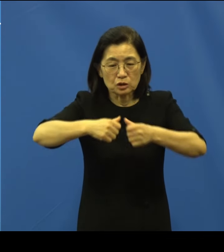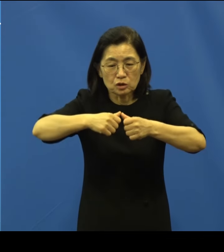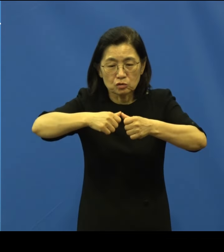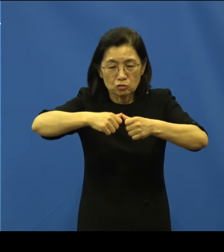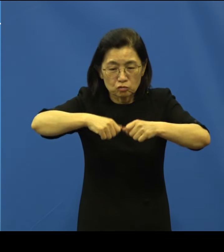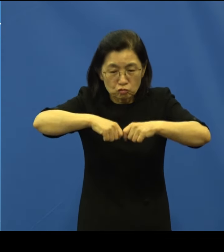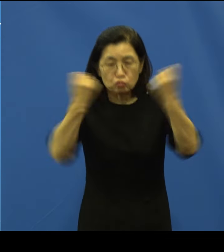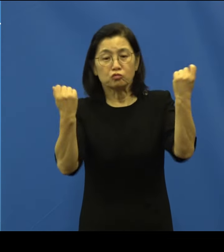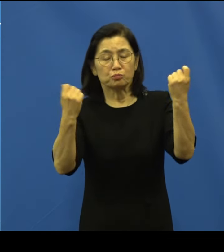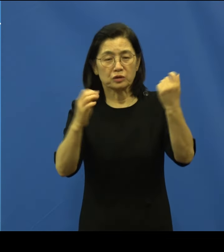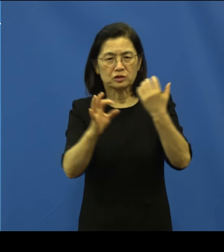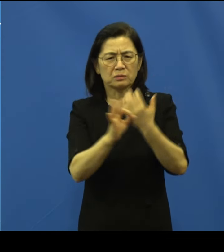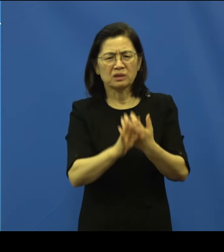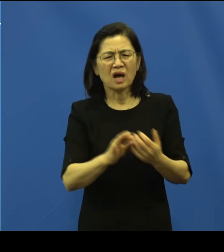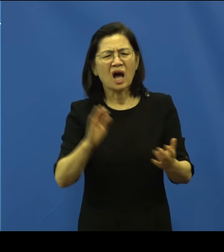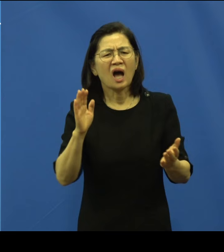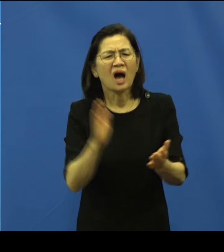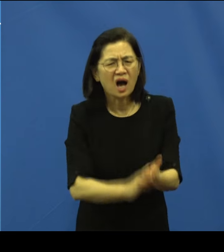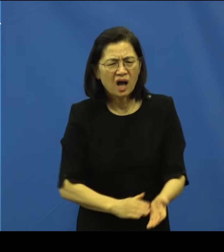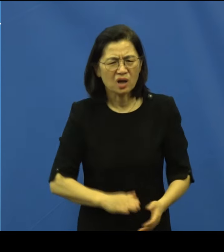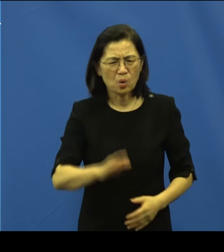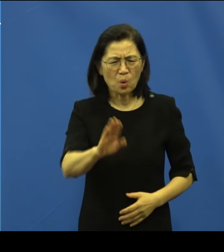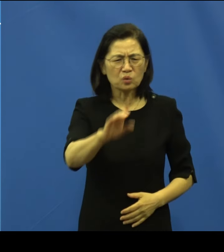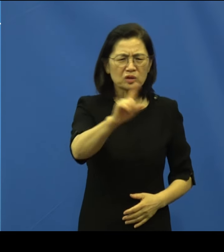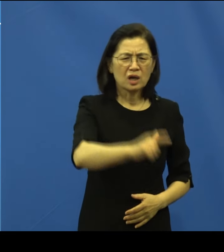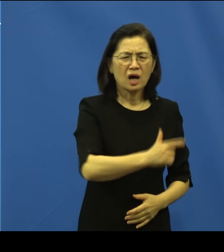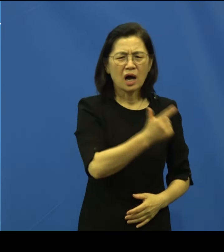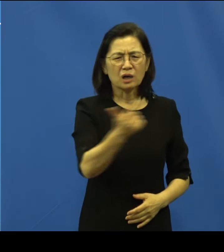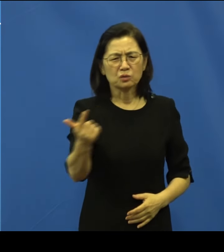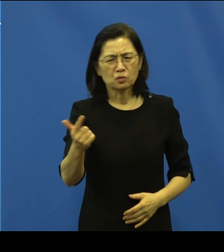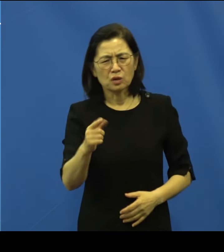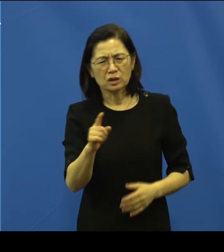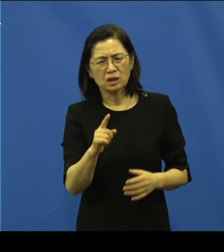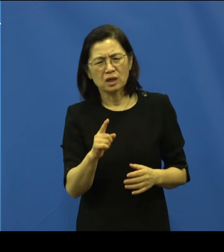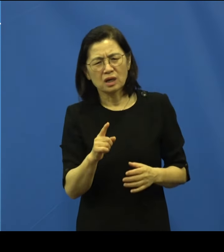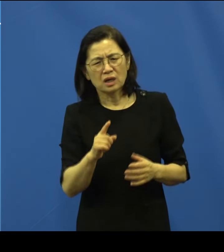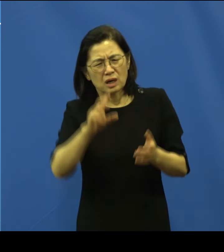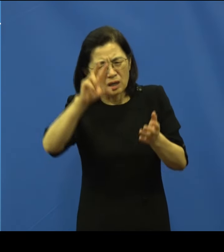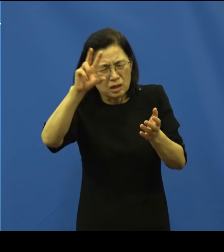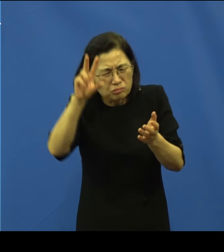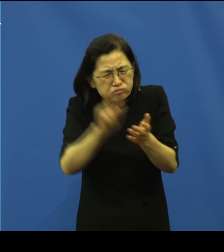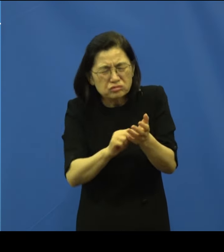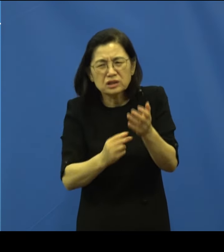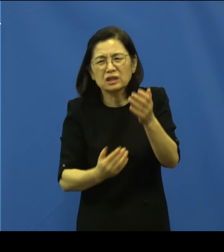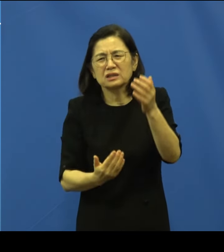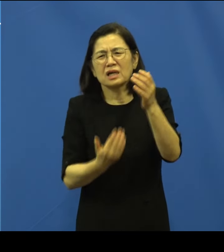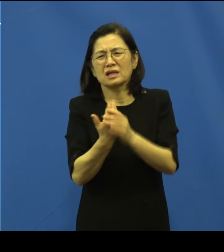안 좋은 일이 일어나. 뭐 새해 칫솔 갈아라고 지금 오래 썼으니까 그만 갈아라고 한 거지.